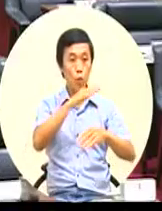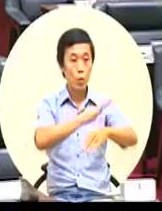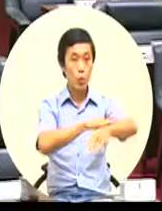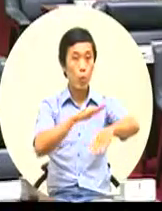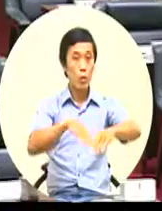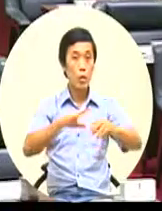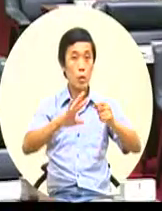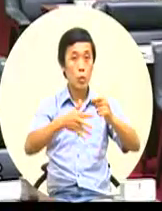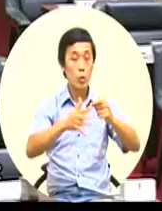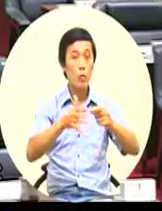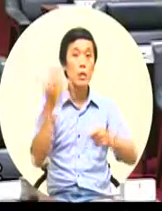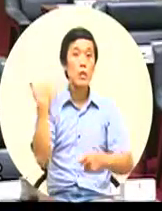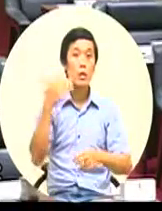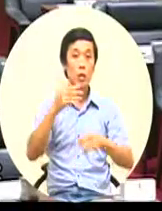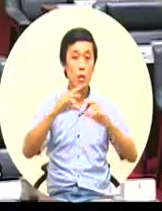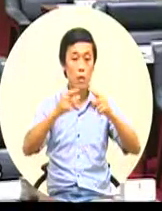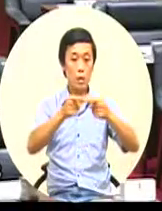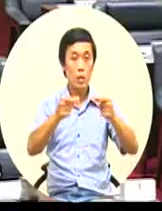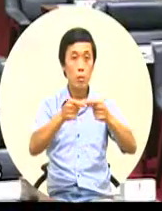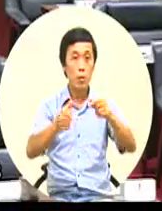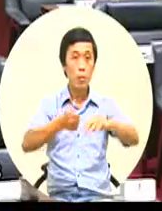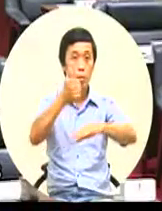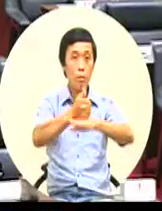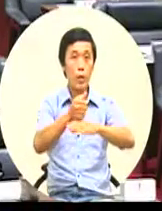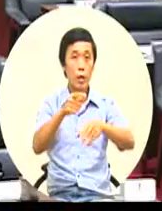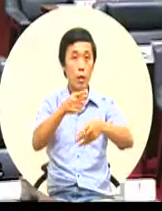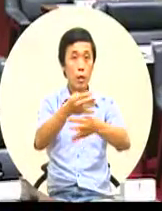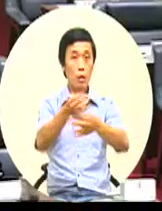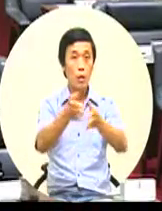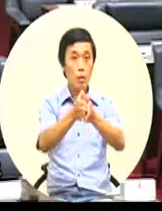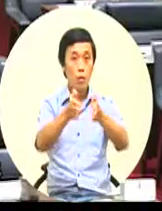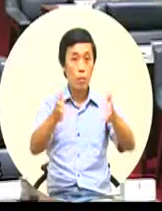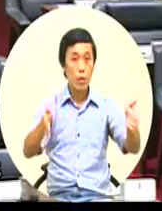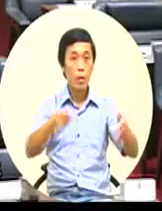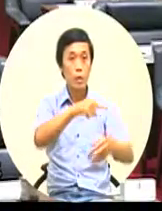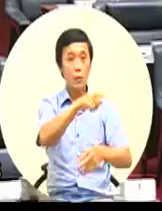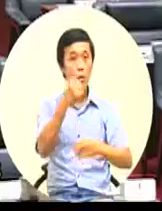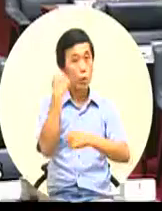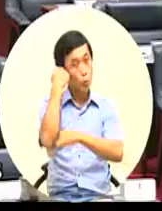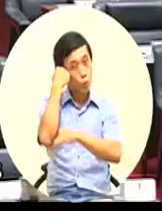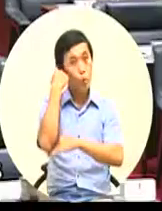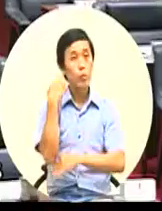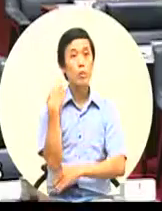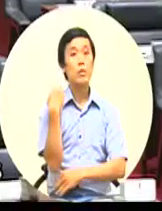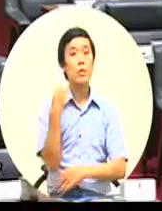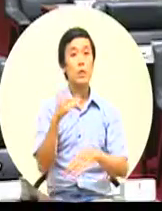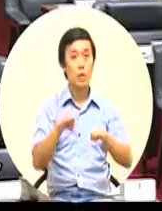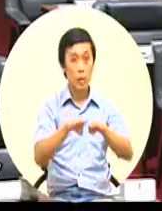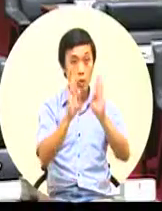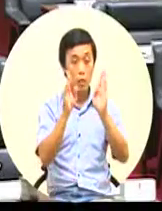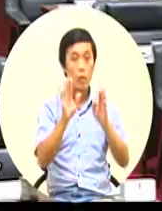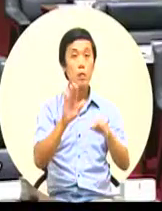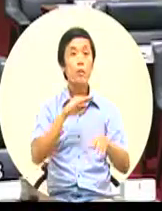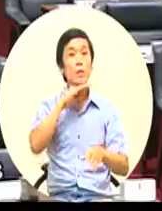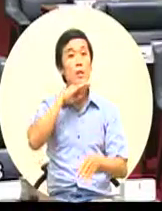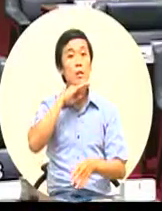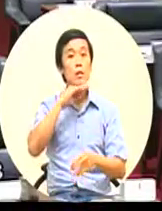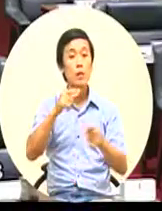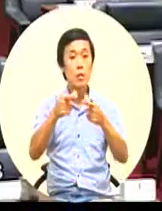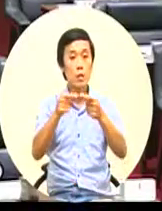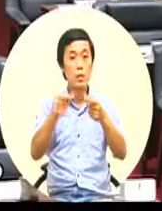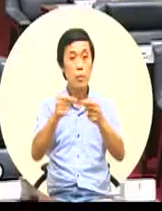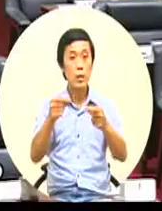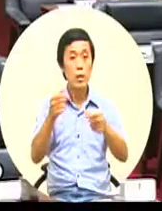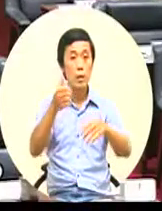日据之前，他们就已经是都住在那边，他们的祖先都住在那里了。可是到了日本占据台湾之后，把